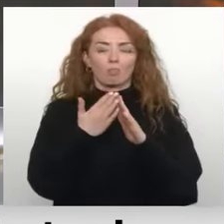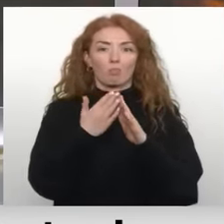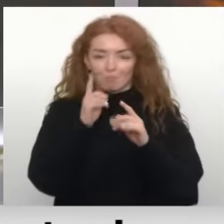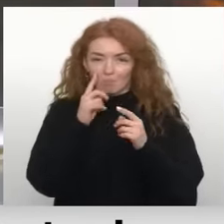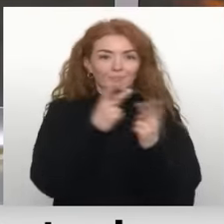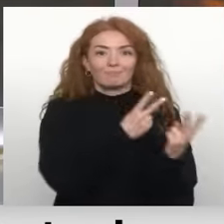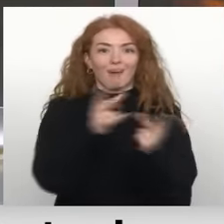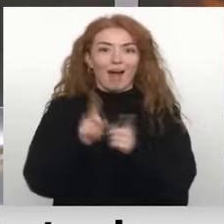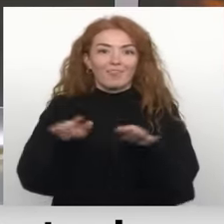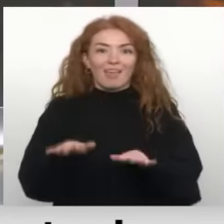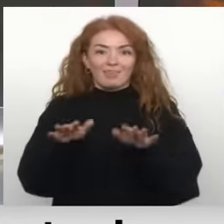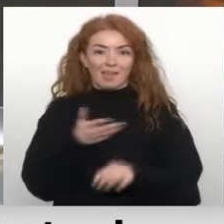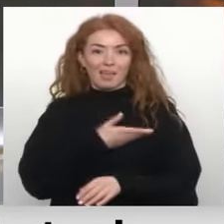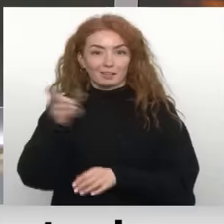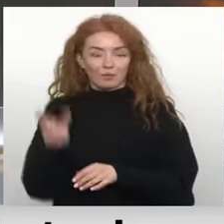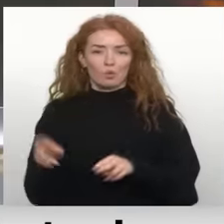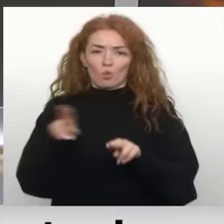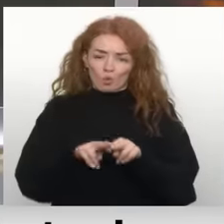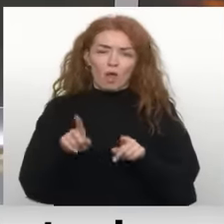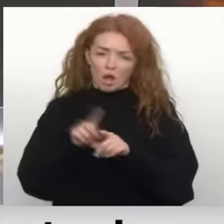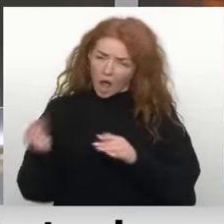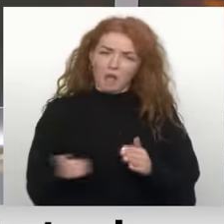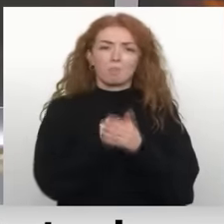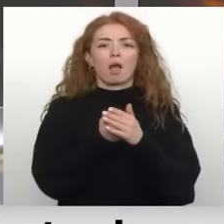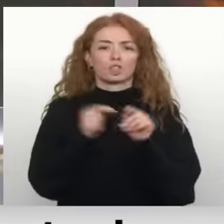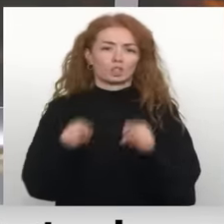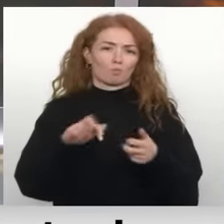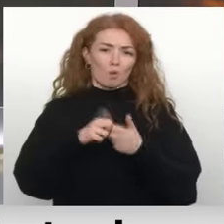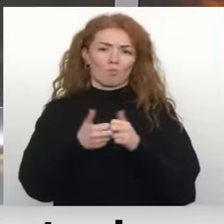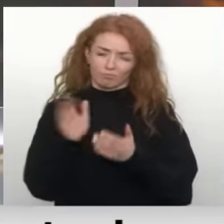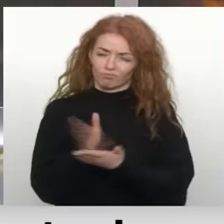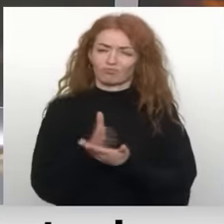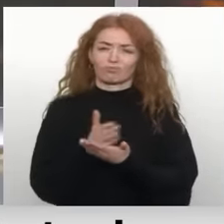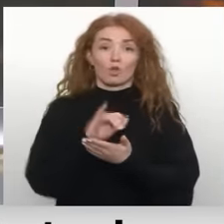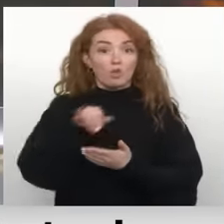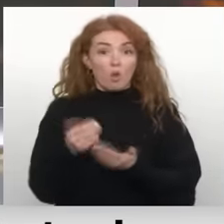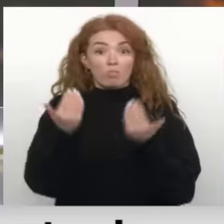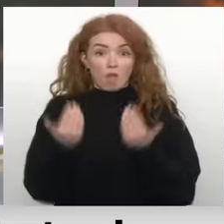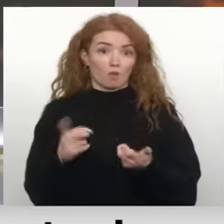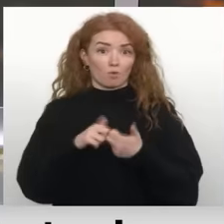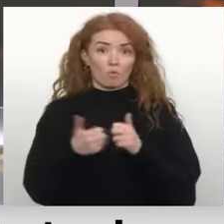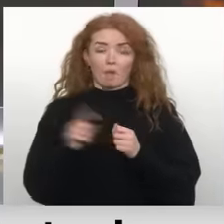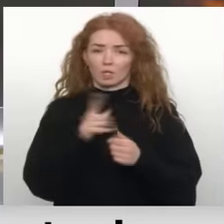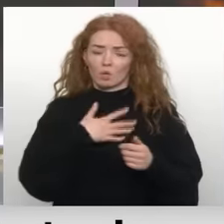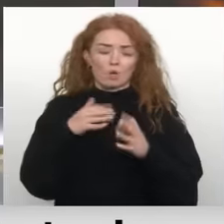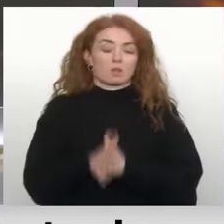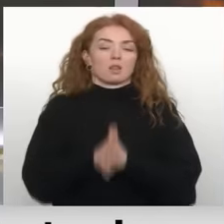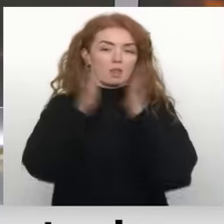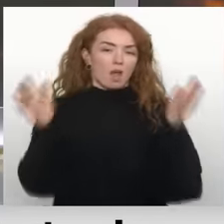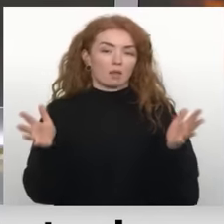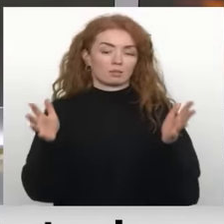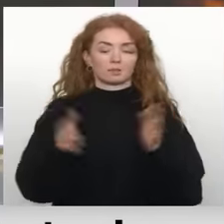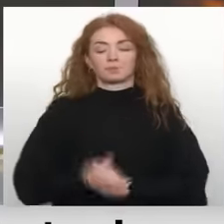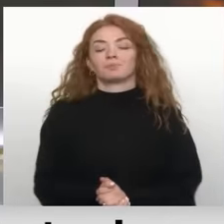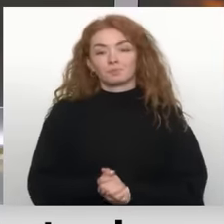vietējo uzmanību un atbalstu sasāpējušām problēmām, kas pēc viņu sacītā nu sasniegušas kritisku slieksni. Turpina